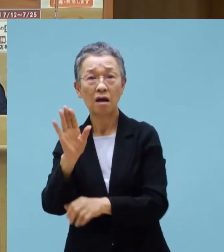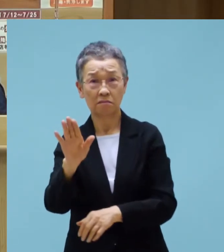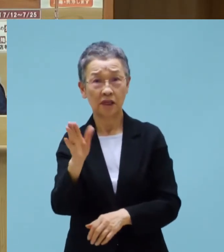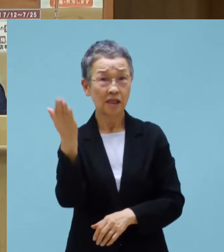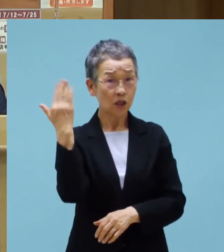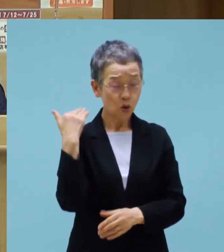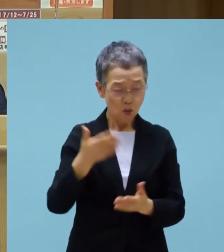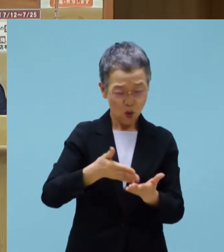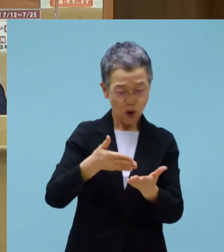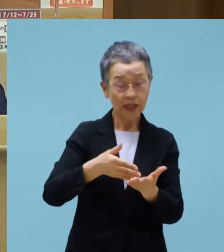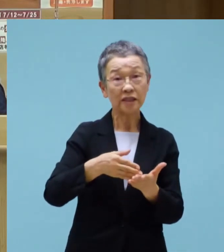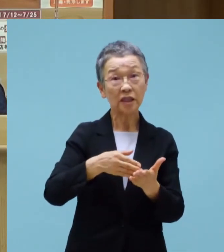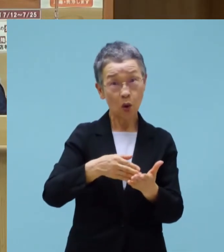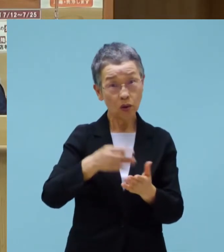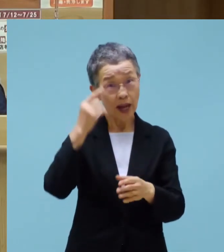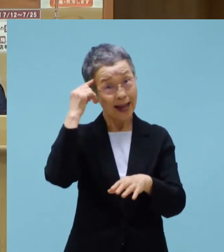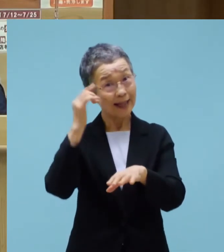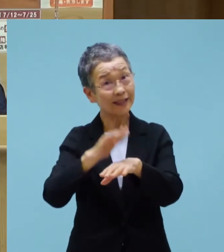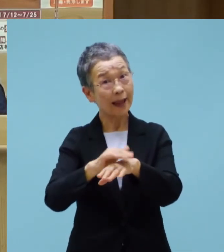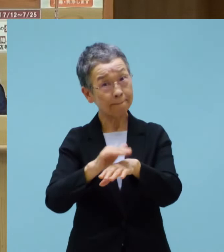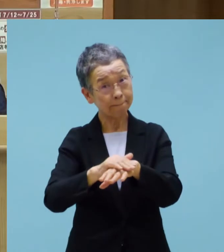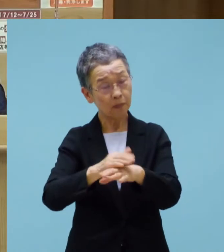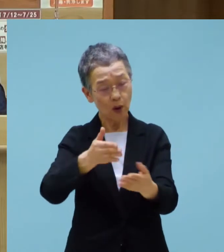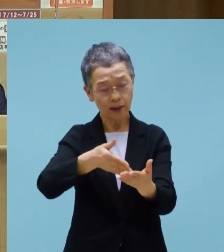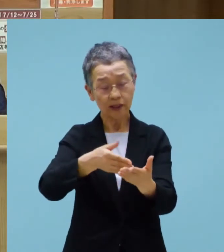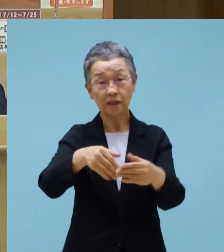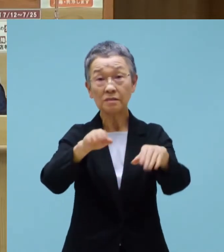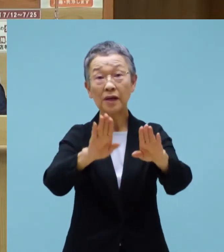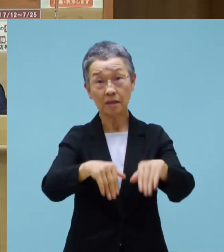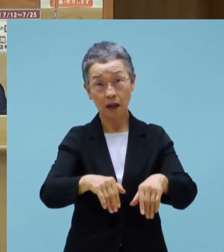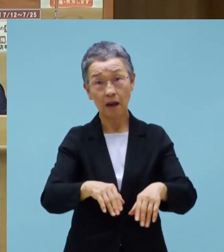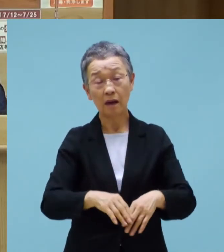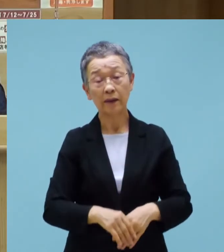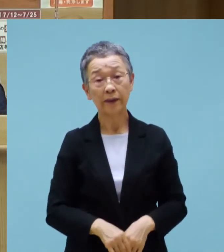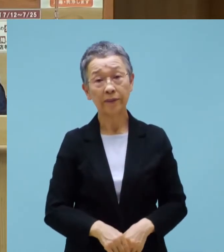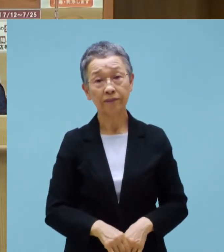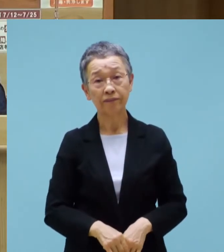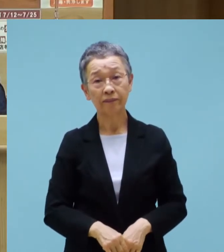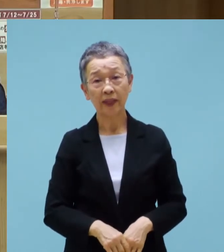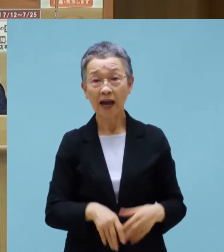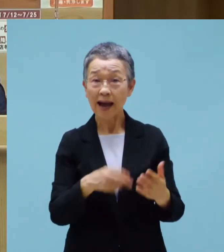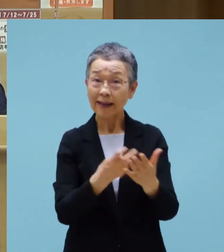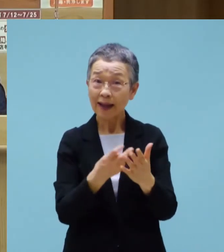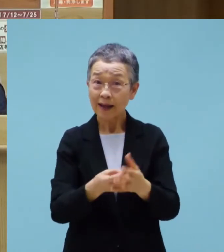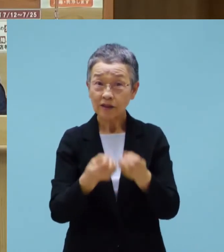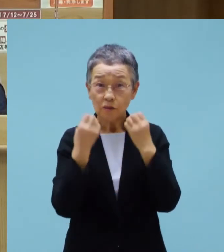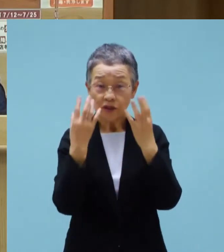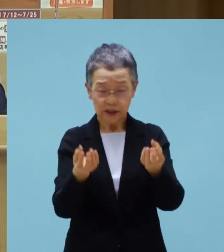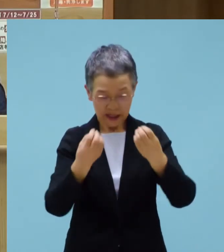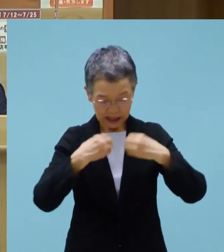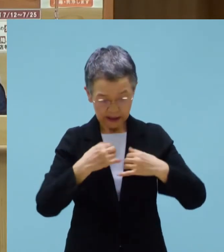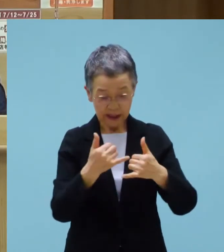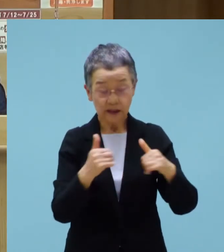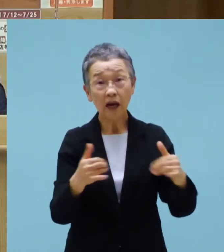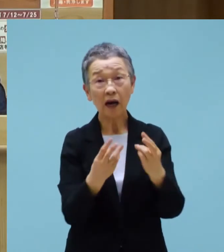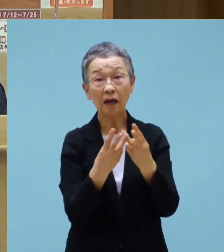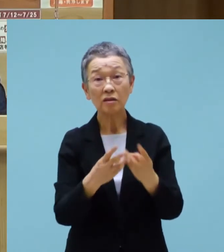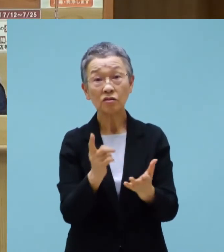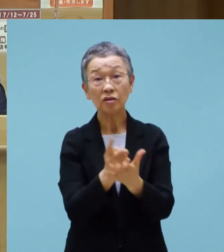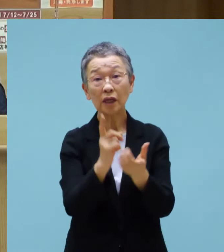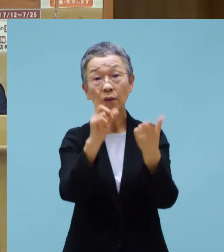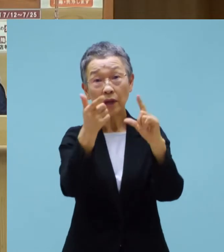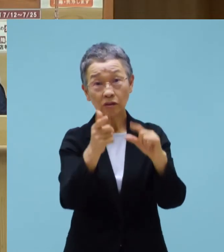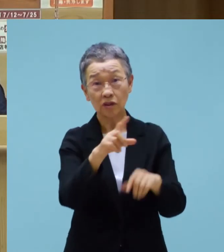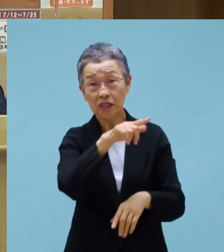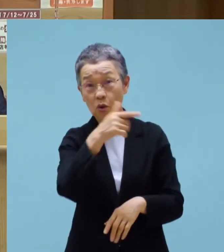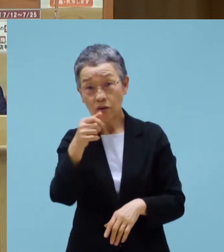たような視点、お話しましたけども、まあ、必ずしも新規感染者数だけではなくて、まあ、いろんな病床の状